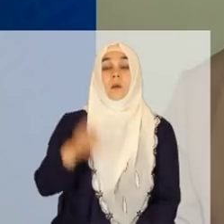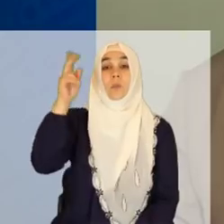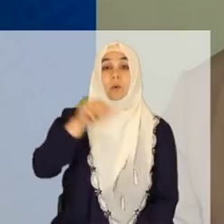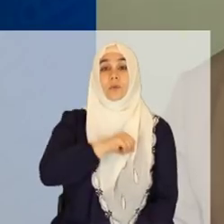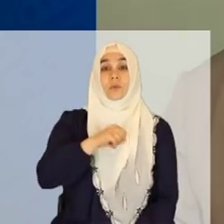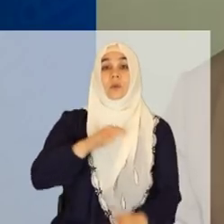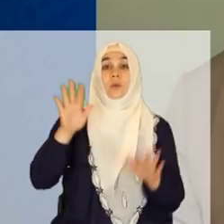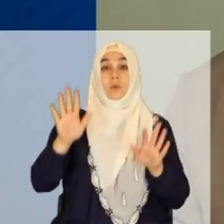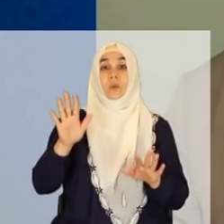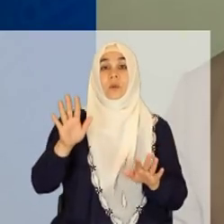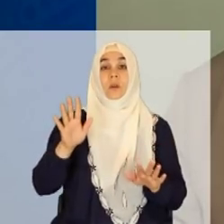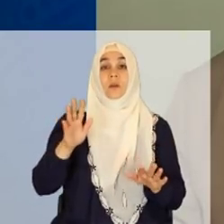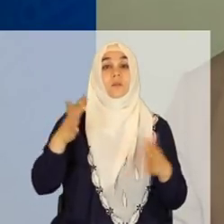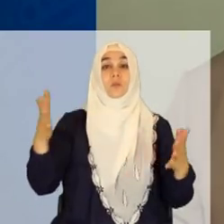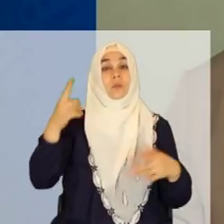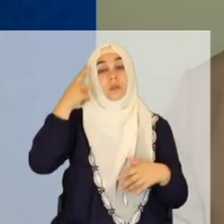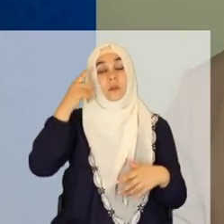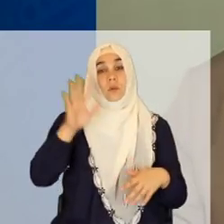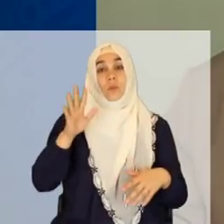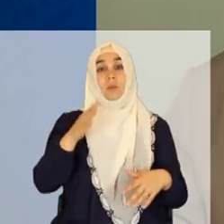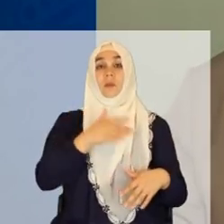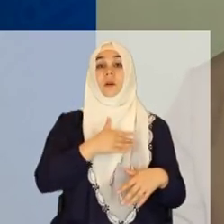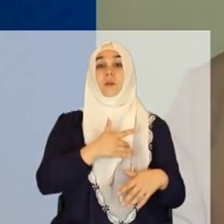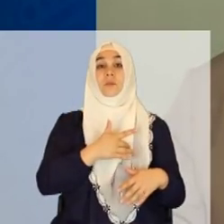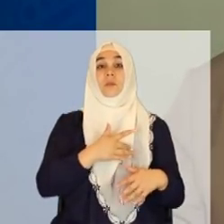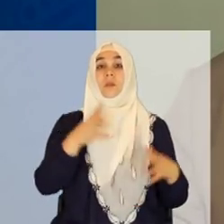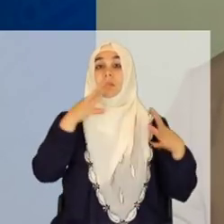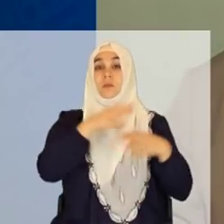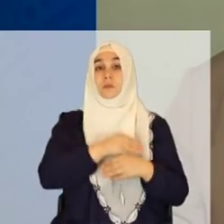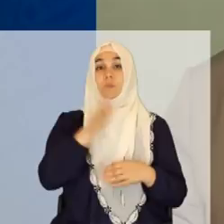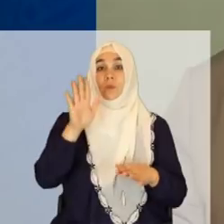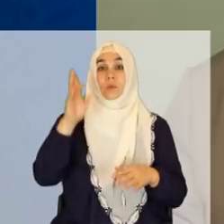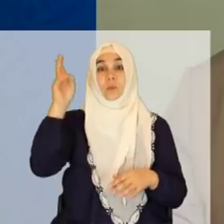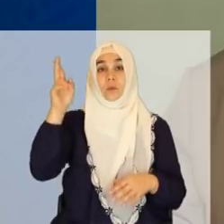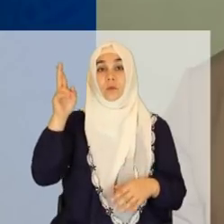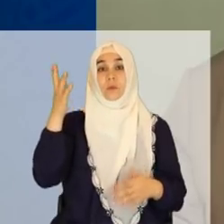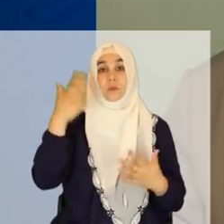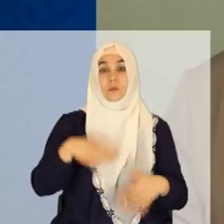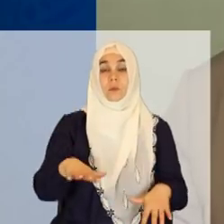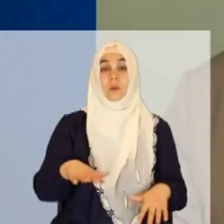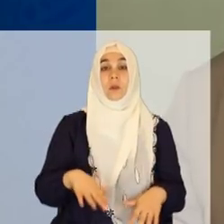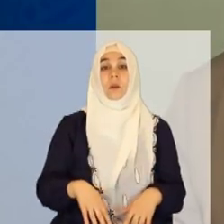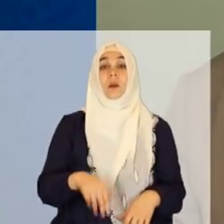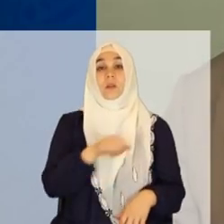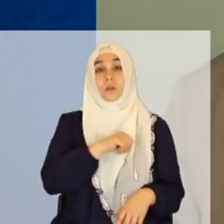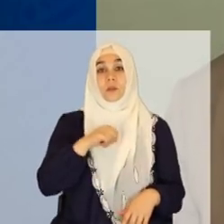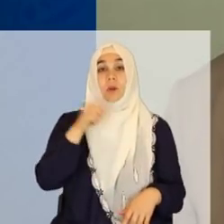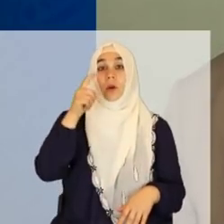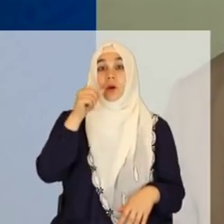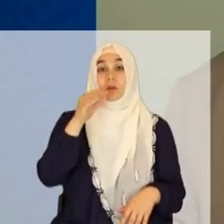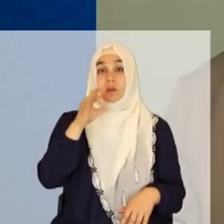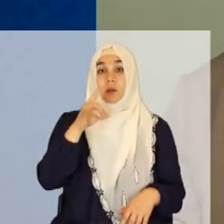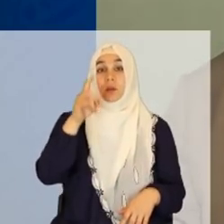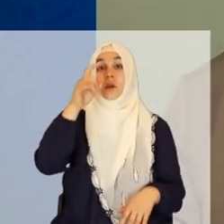Allohni o'zidan boshqa hech narsani qalbida qo'ymaydi. Ana shu xoslarni